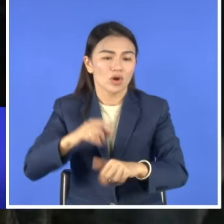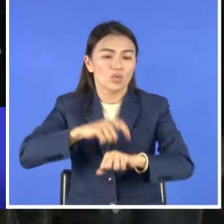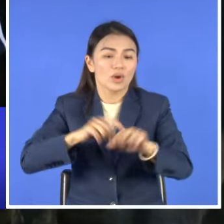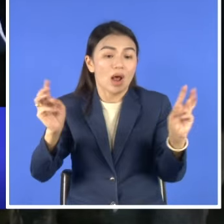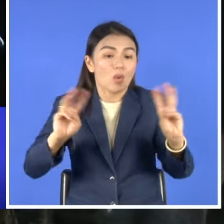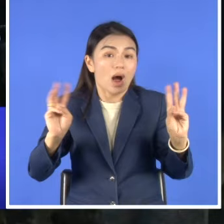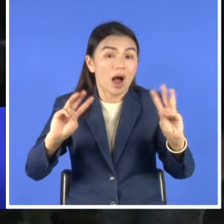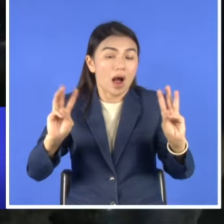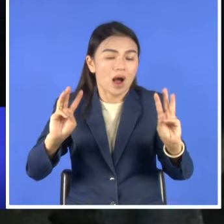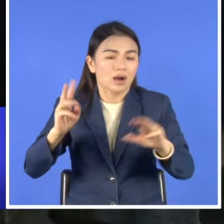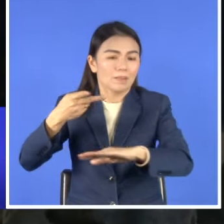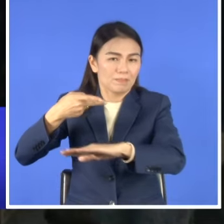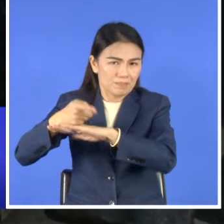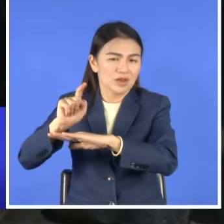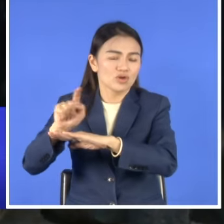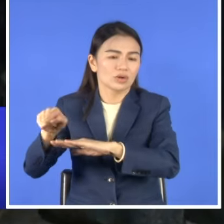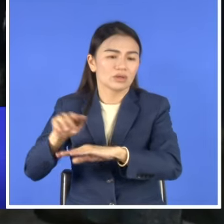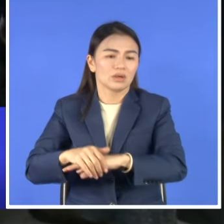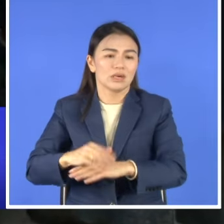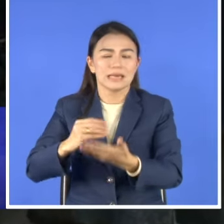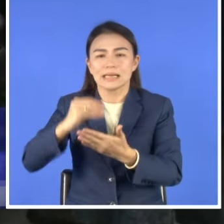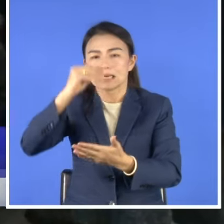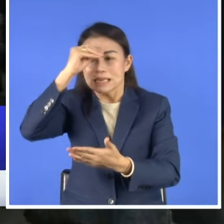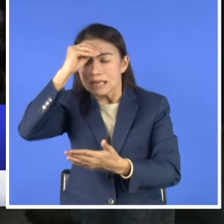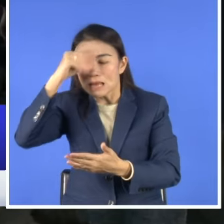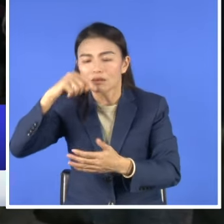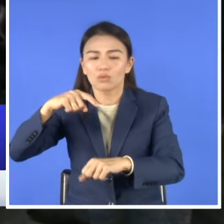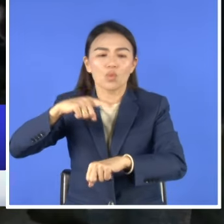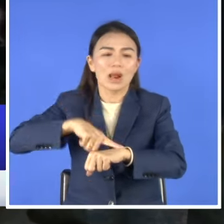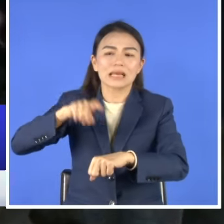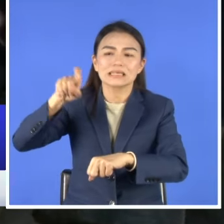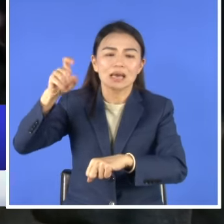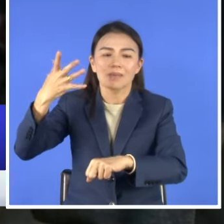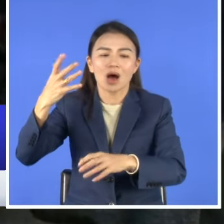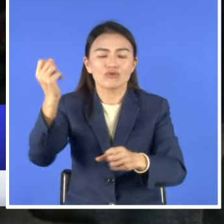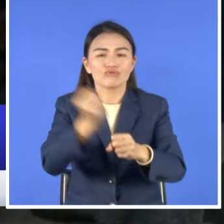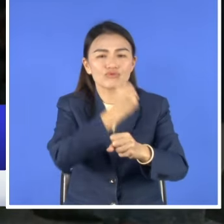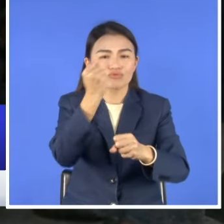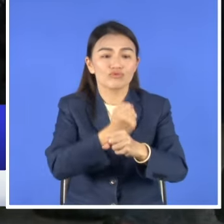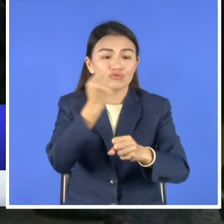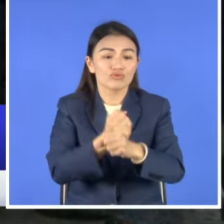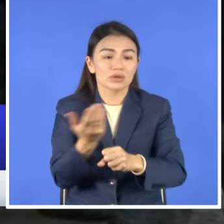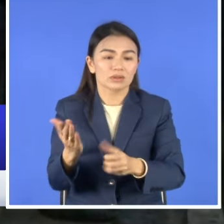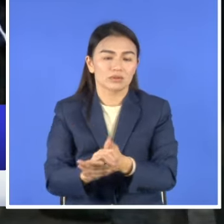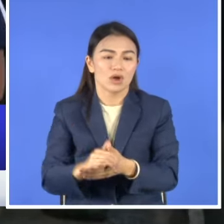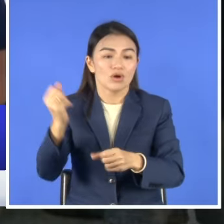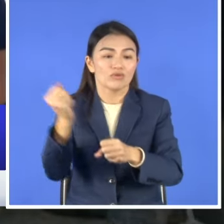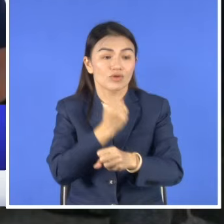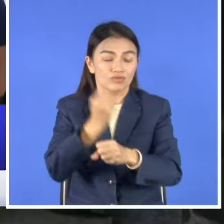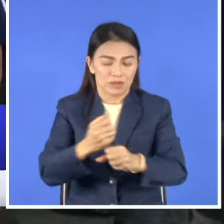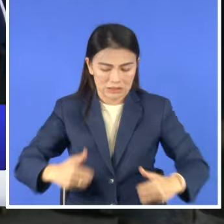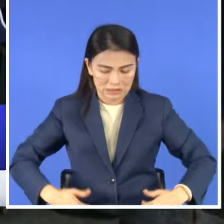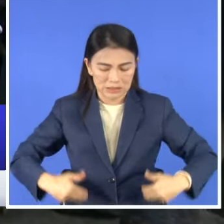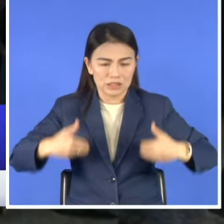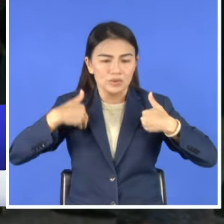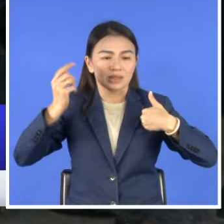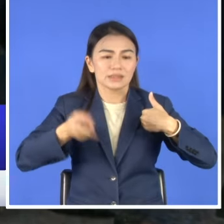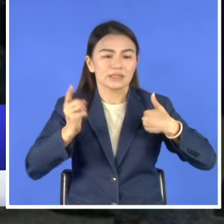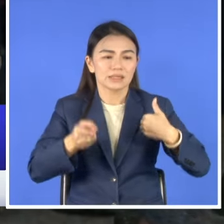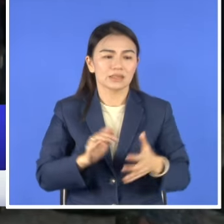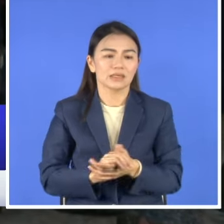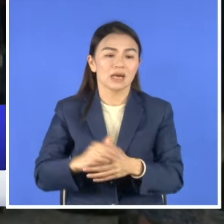เป็นเป็นประโยชน์แล้วตรงเเราไม่ได้เสียเวลาเรียนนะฮะเราถือว่าเป็นการฝึกงานอมันเป็นการฝึกงานในของชีวิตจริงครับเป็นการฝึก